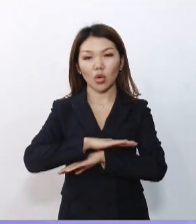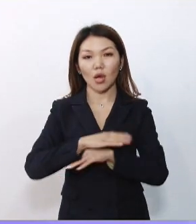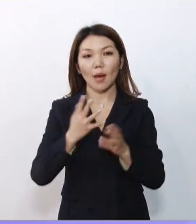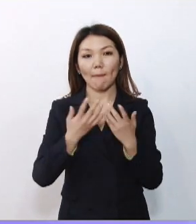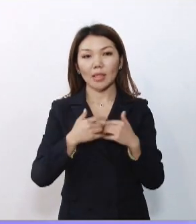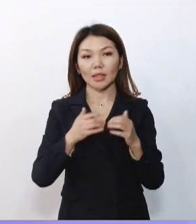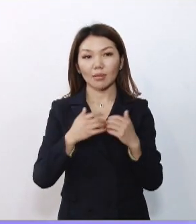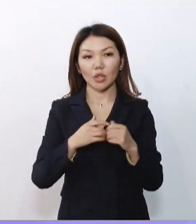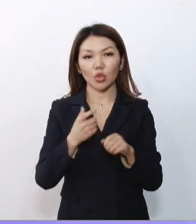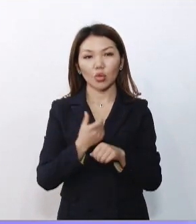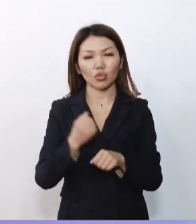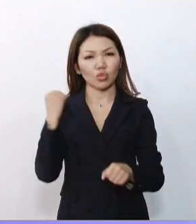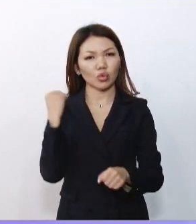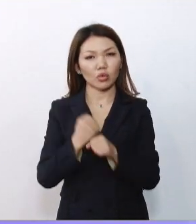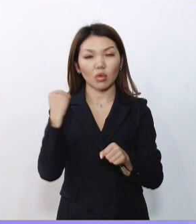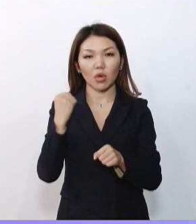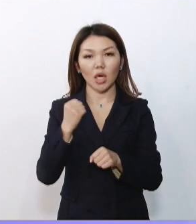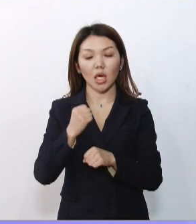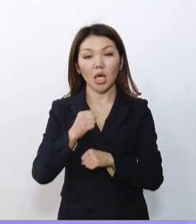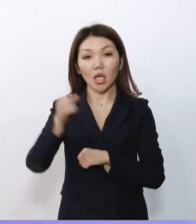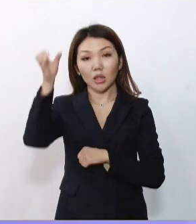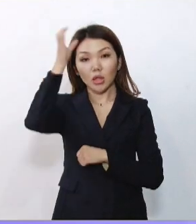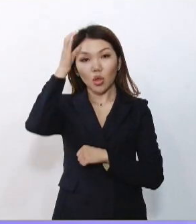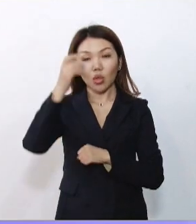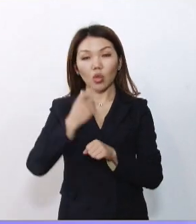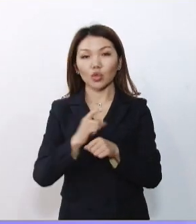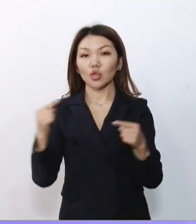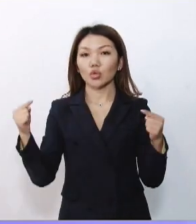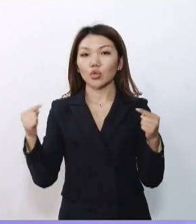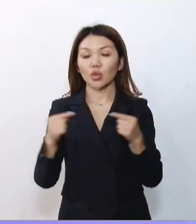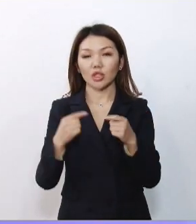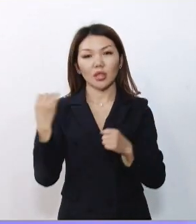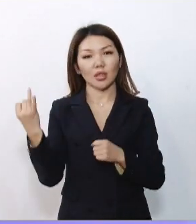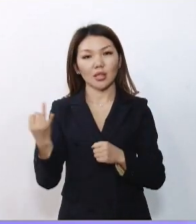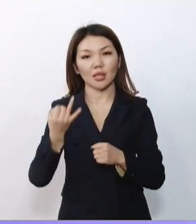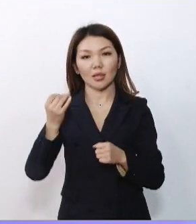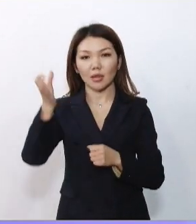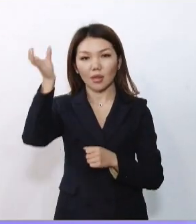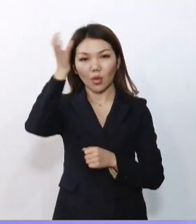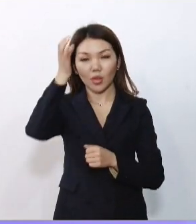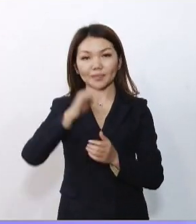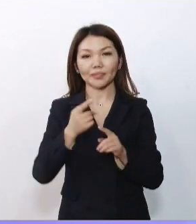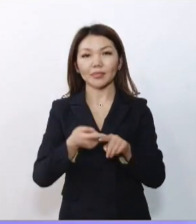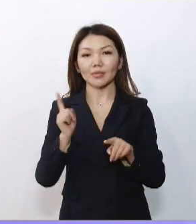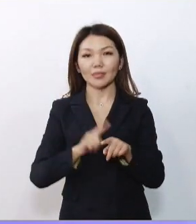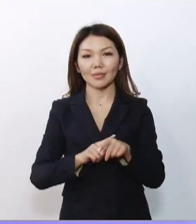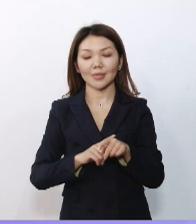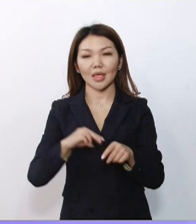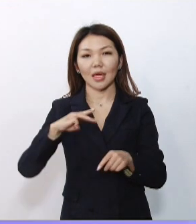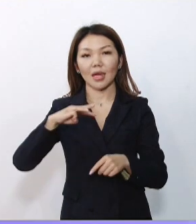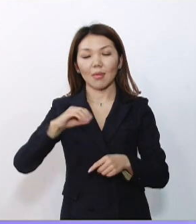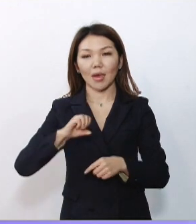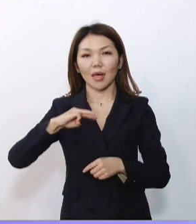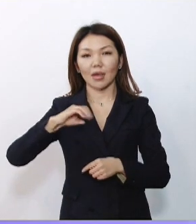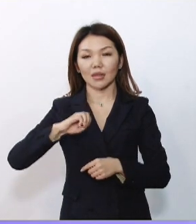Очень строгая наука, очень точная наука, интересная наука – это